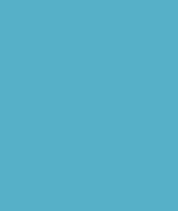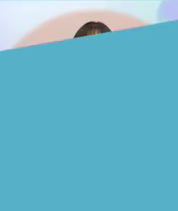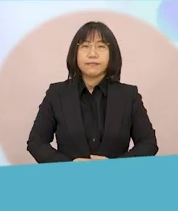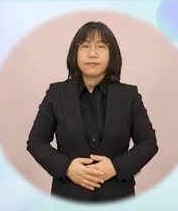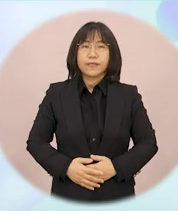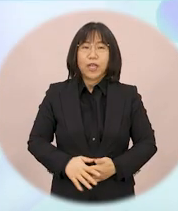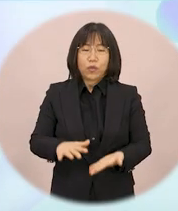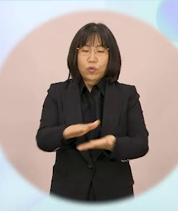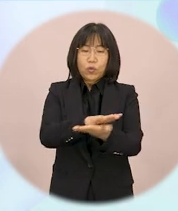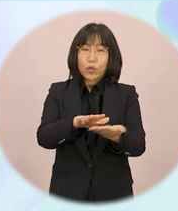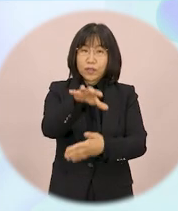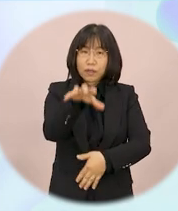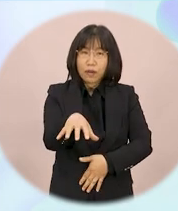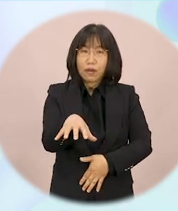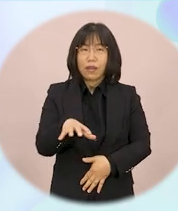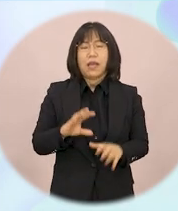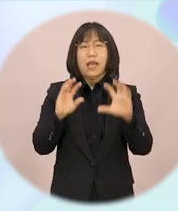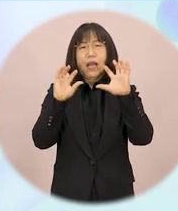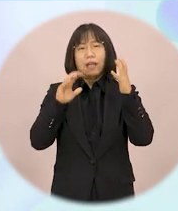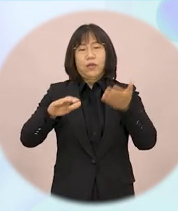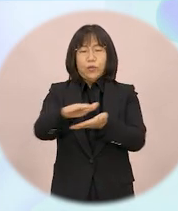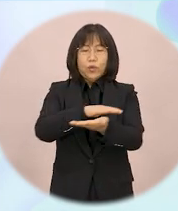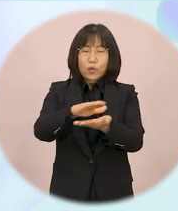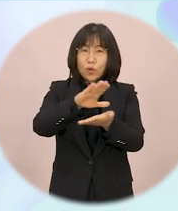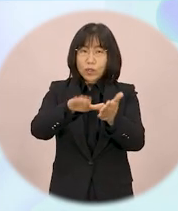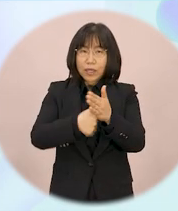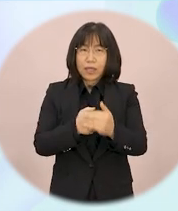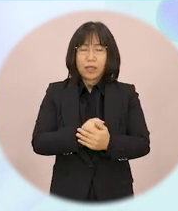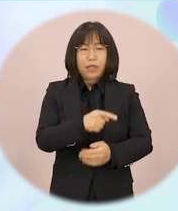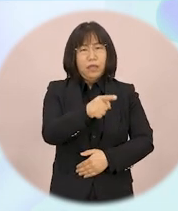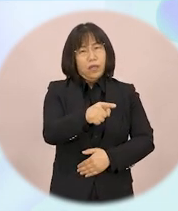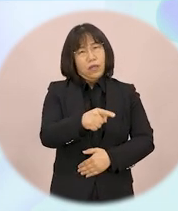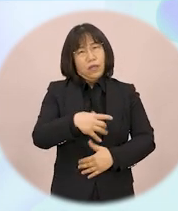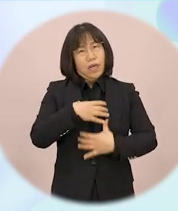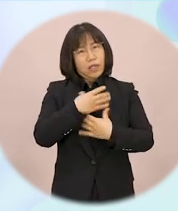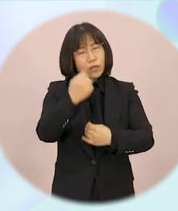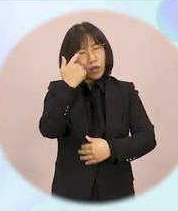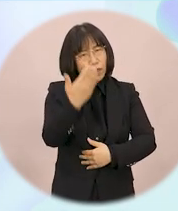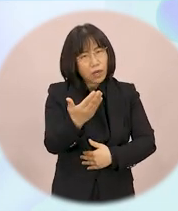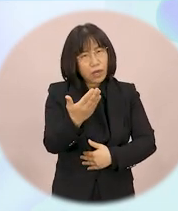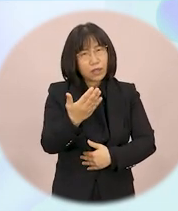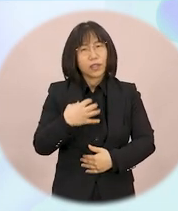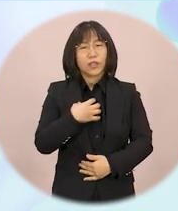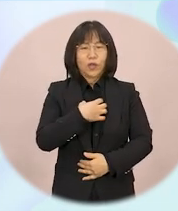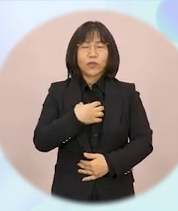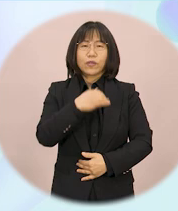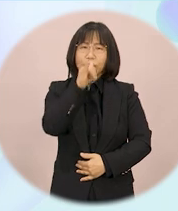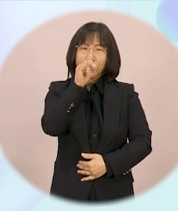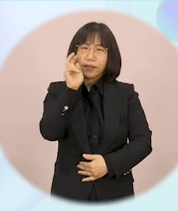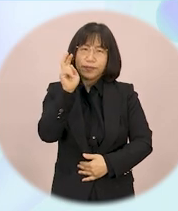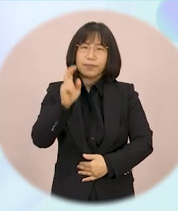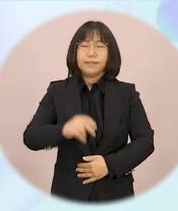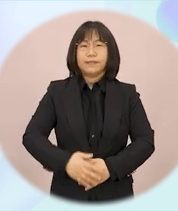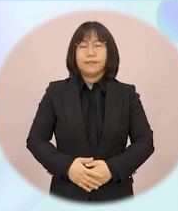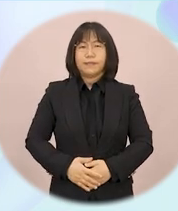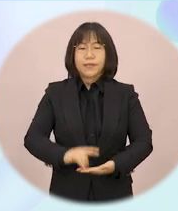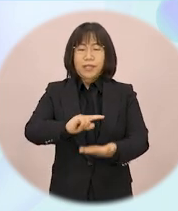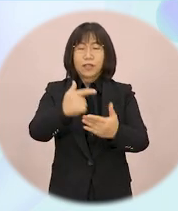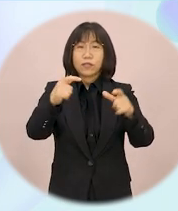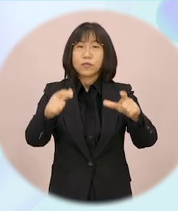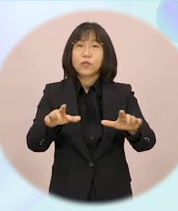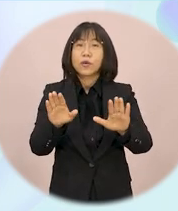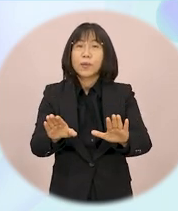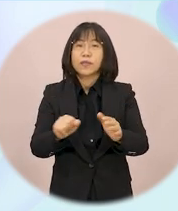으 놀이터에서 아이들이 놀 때 혹시나 시설물이 안전할까 걱정하는 분들 있으실텐데요